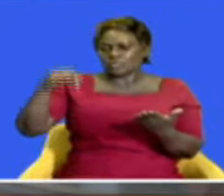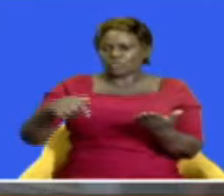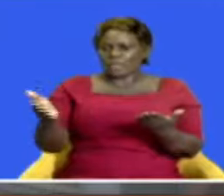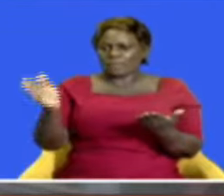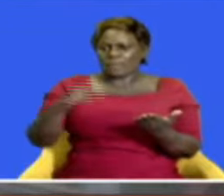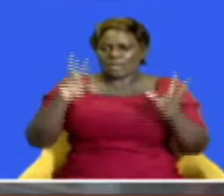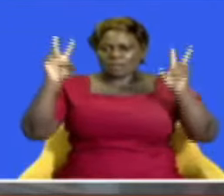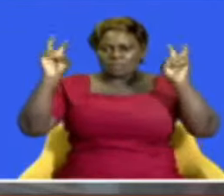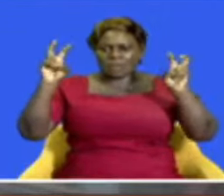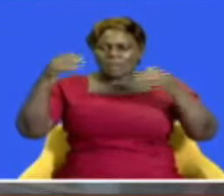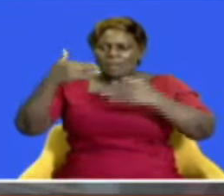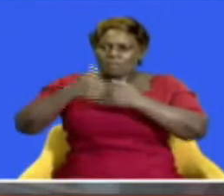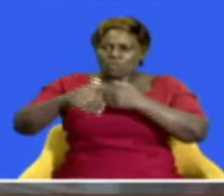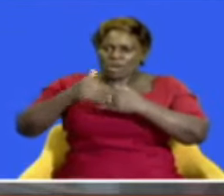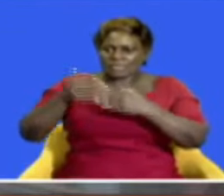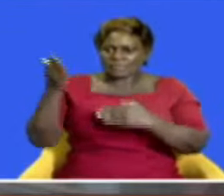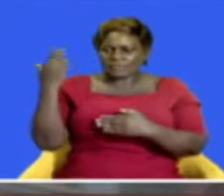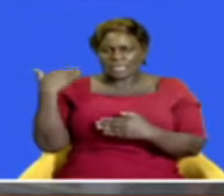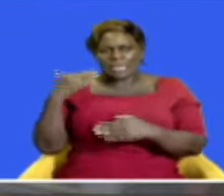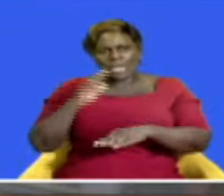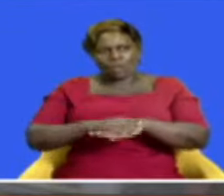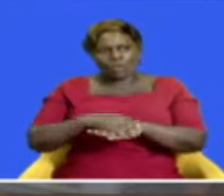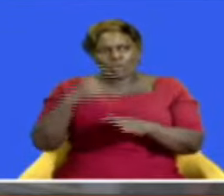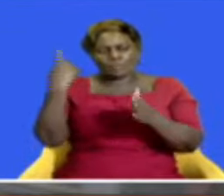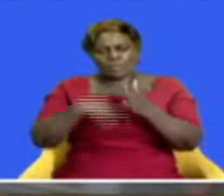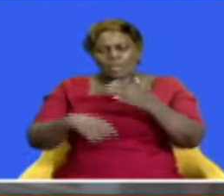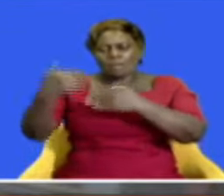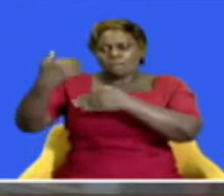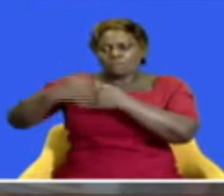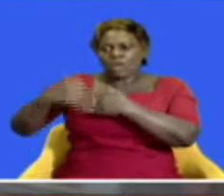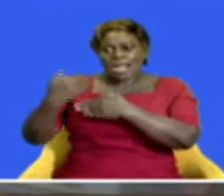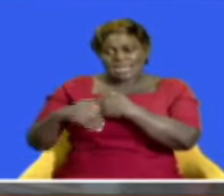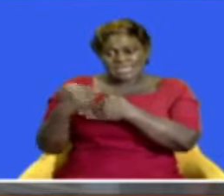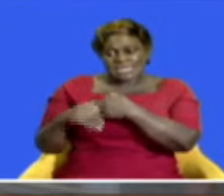umerejelea swala la mkate. Jana tulijadili kuhusu ushuru wa mkate